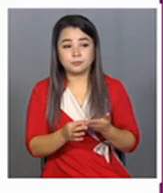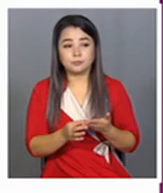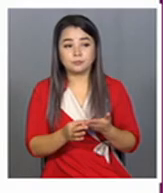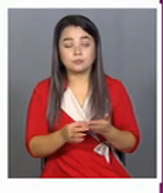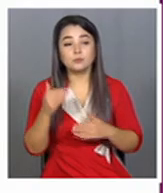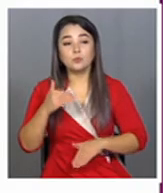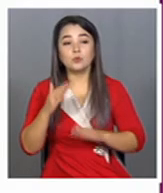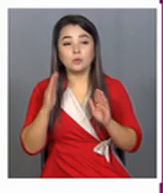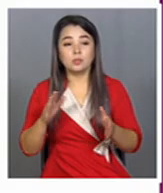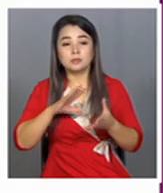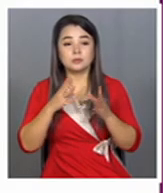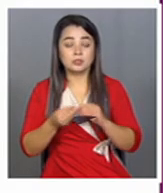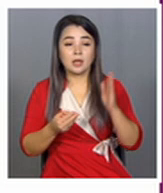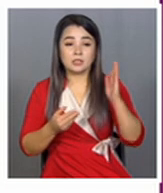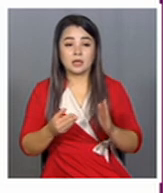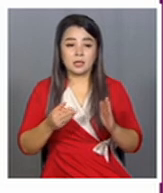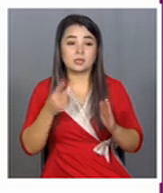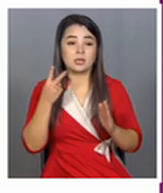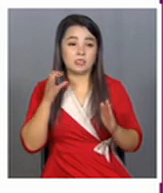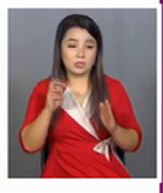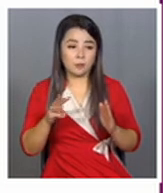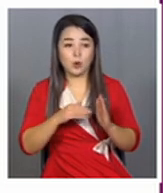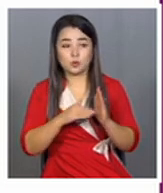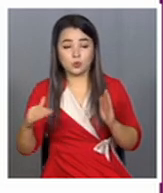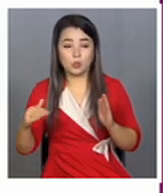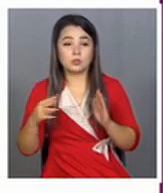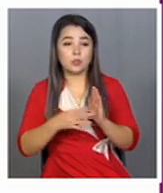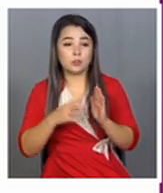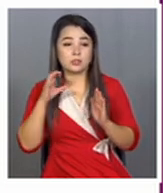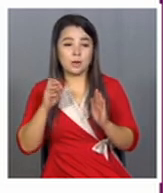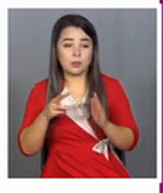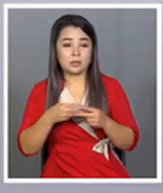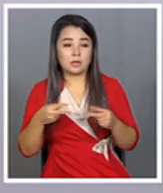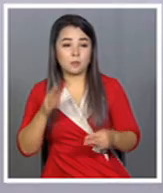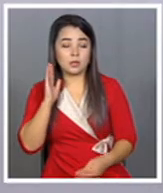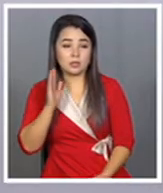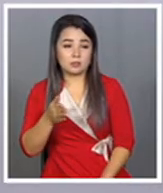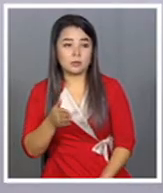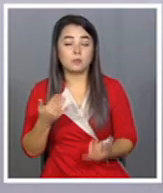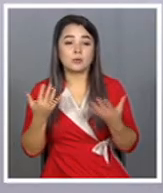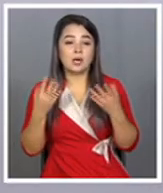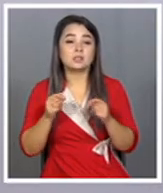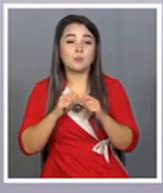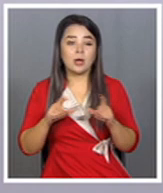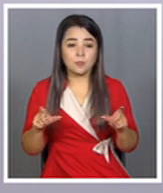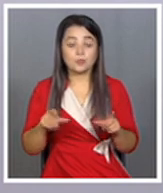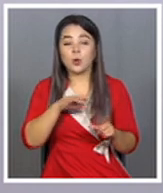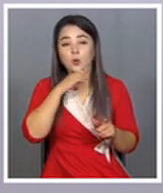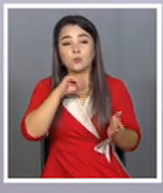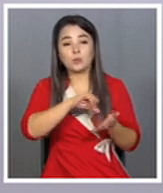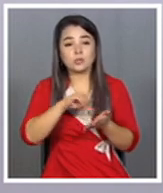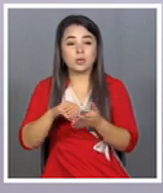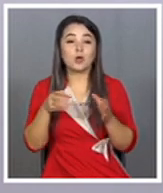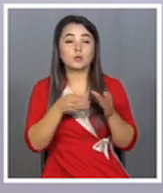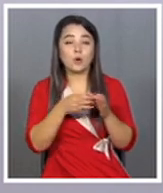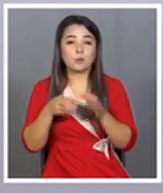тік 4 бұрыштың ені 2 сантиметр, ал ұзындығы 9 сантиметр болады. Бүгінгі сабақта көп мүшені топтау